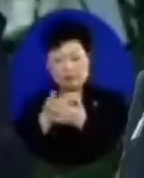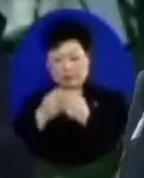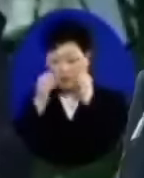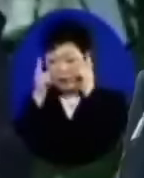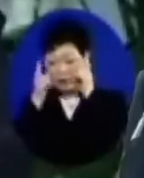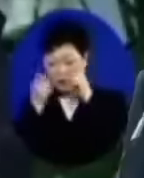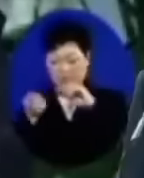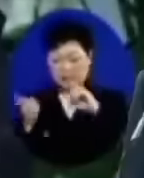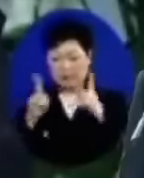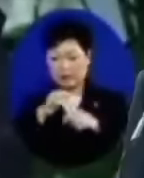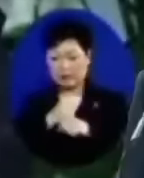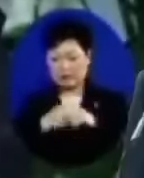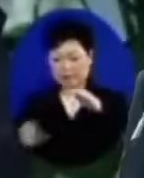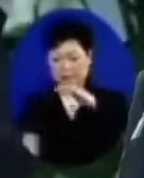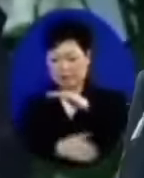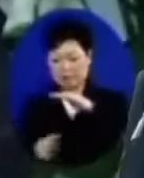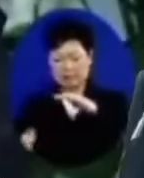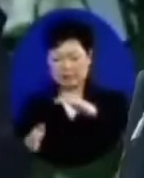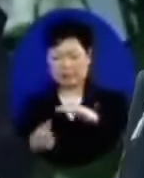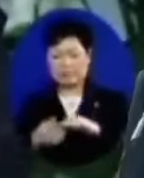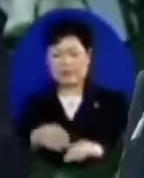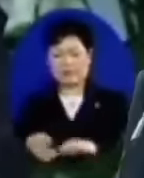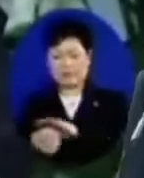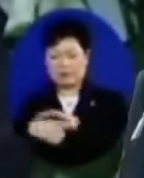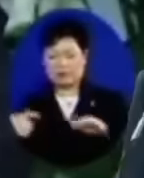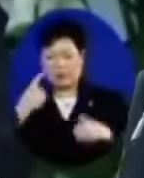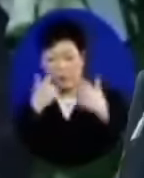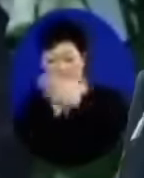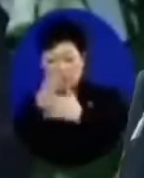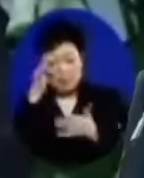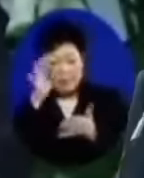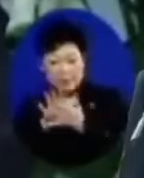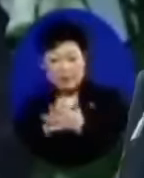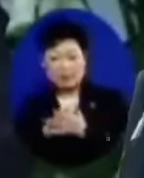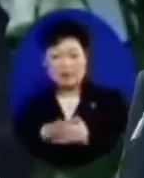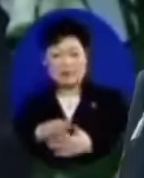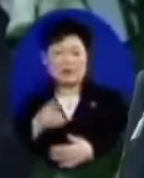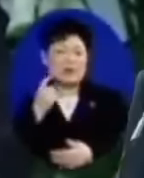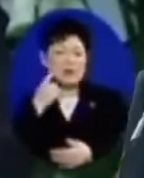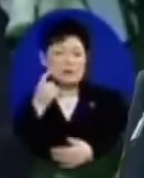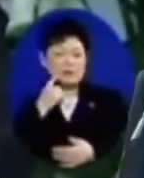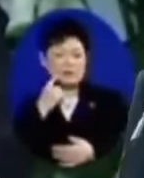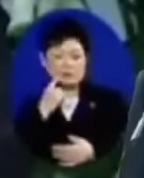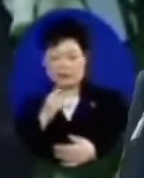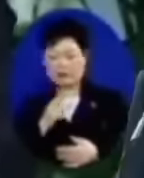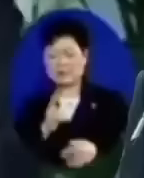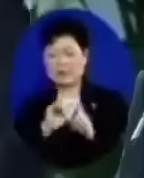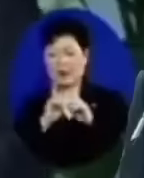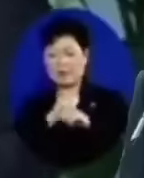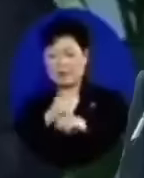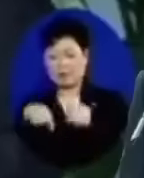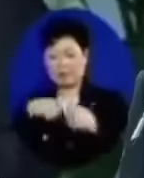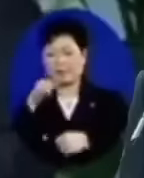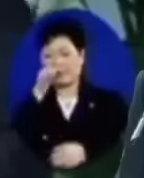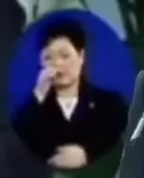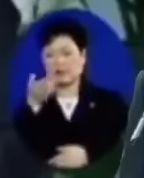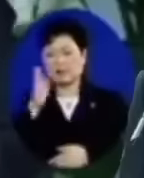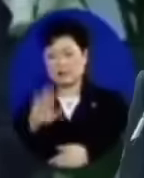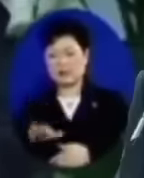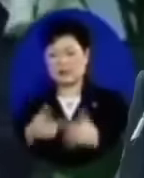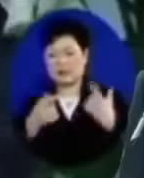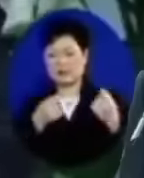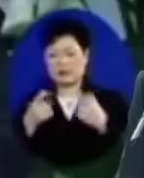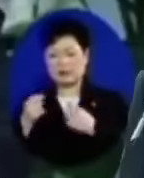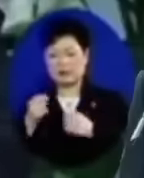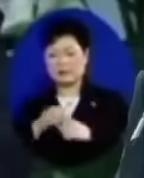무덤설은 도난을 당했다, 환상으로 봤다, 신화를 말한다고 그렇게 변명을 하는 것입니다. 그러나 맥카트니